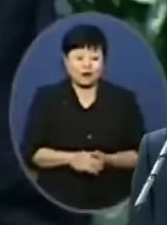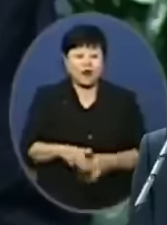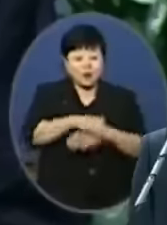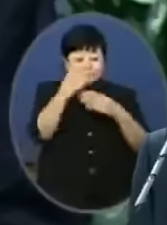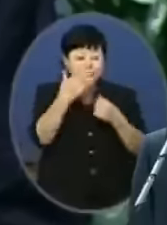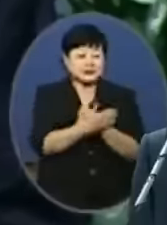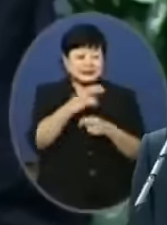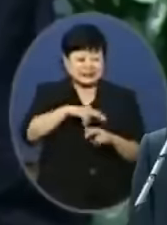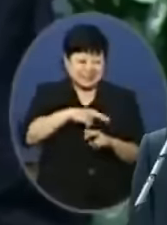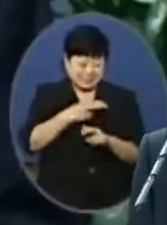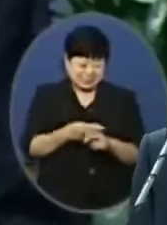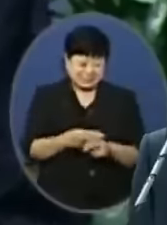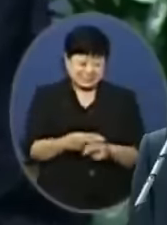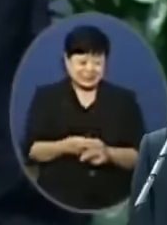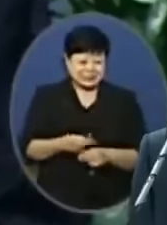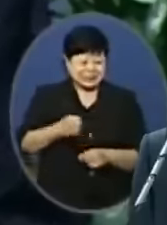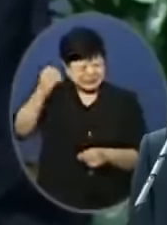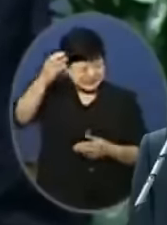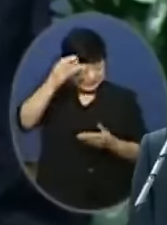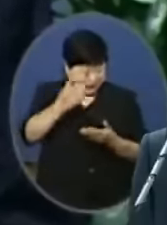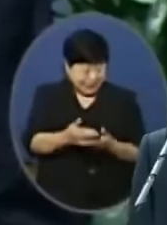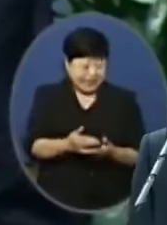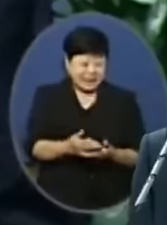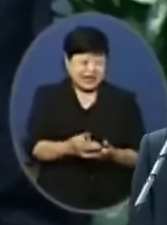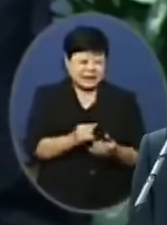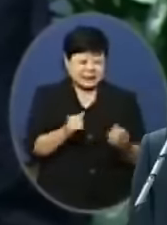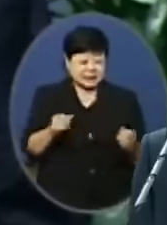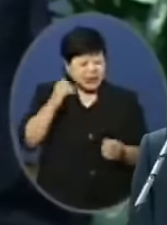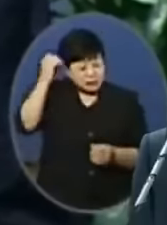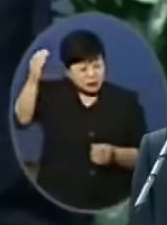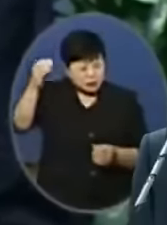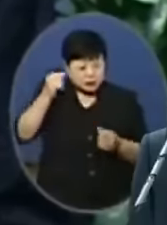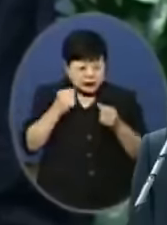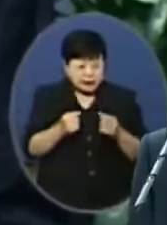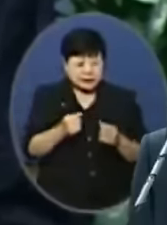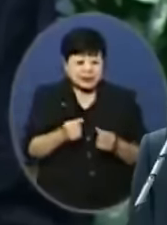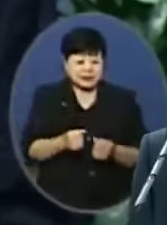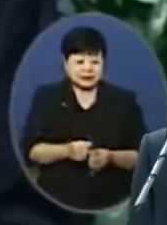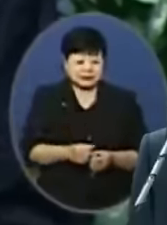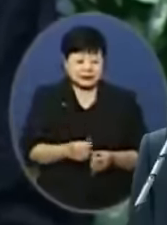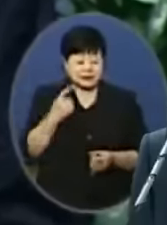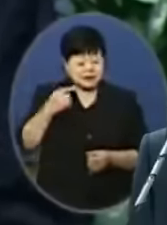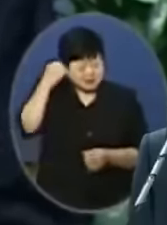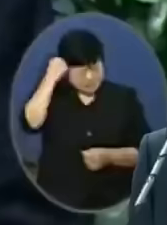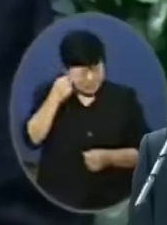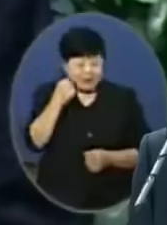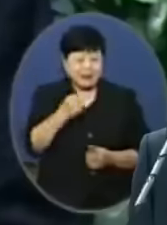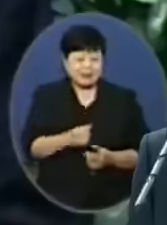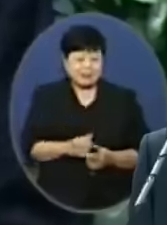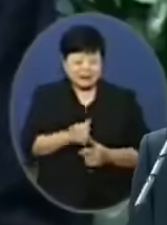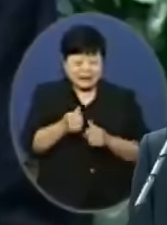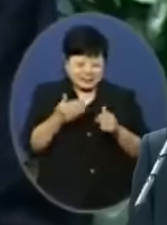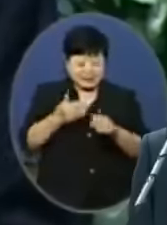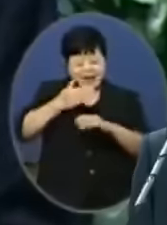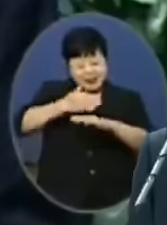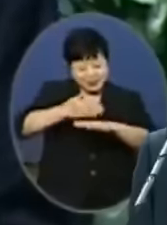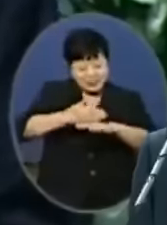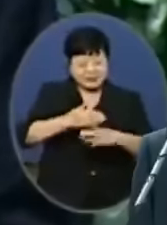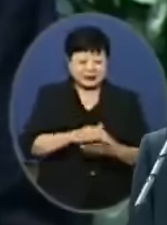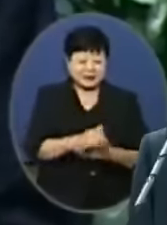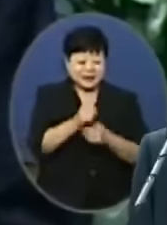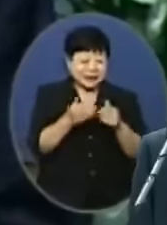모든 은택을 잊지 마라. 사람들은 다 잊어버리고 사는데 이걸 늘 기억하고 하나님께